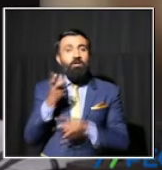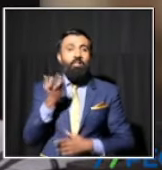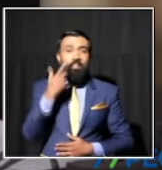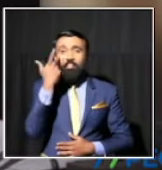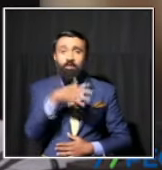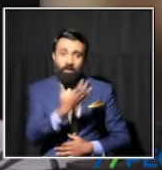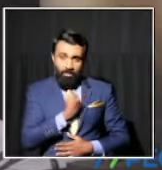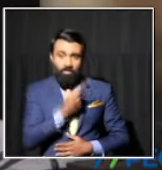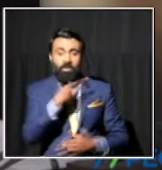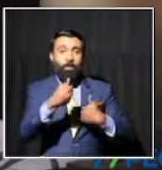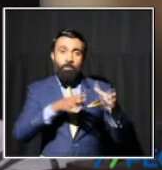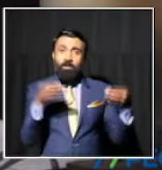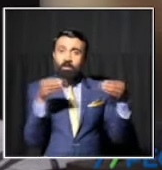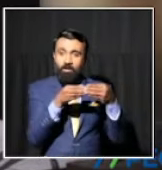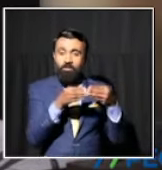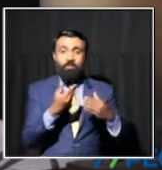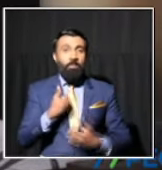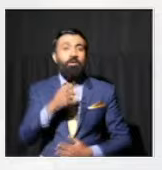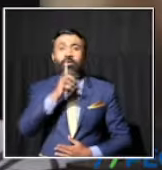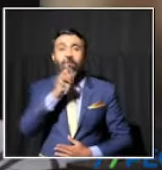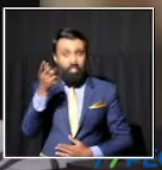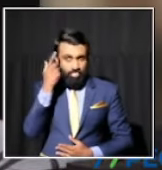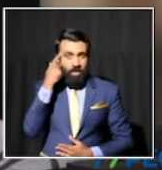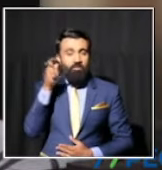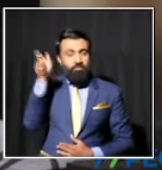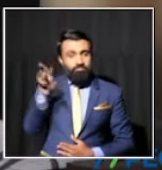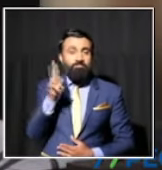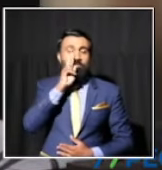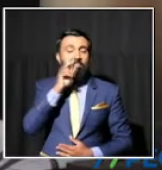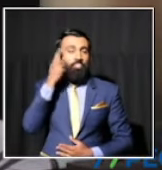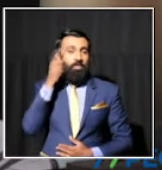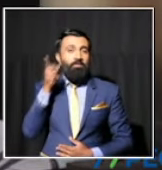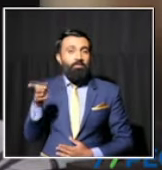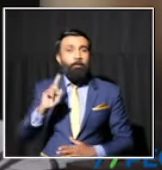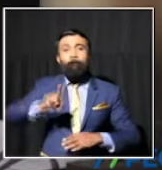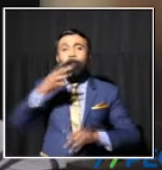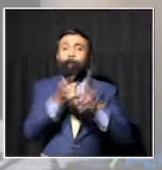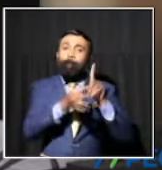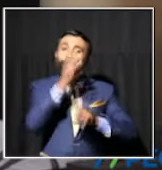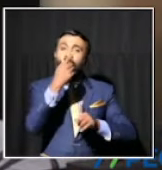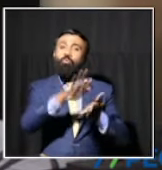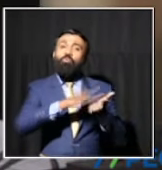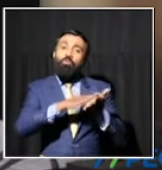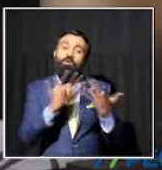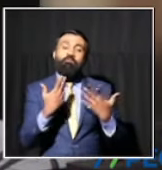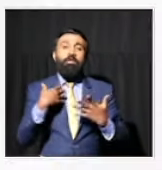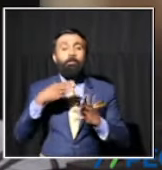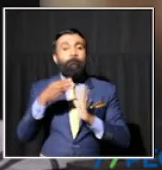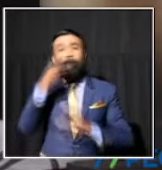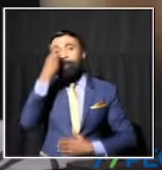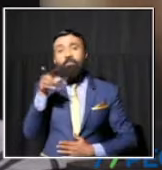එතුමා කැබිනට් මණ්ඩල කට්ටිය. මම කියන්නම් එතුමා දන්නව මේක. එතුමට ඕන මොකද්ද? ඊළඟ ජනාධිපති චන්දෙන් සහාය ගන්න. මාතරින් සහාය ගන්න කොහොමද?